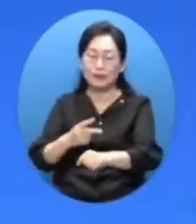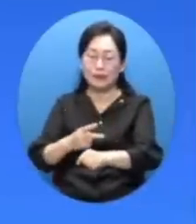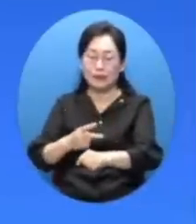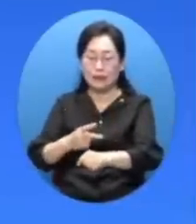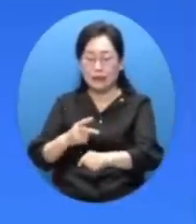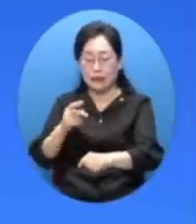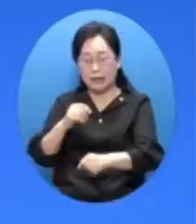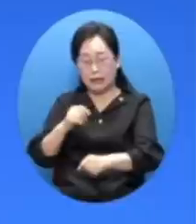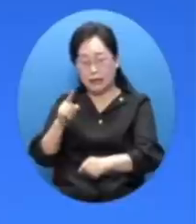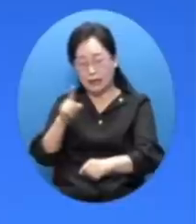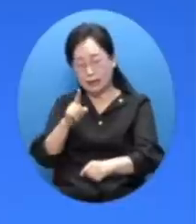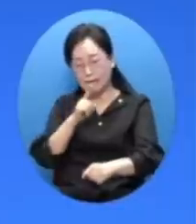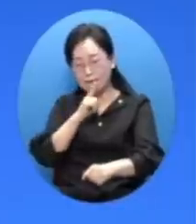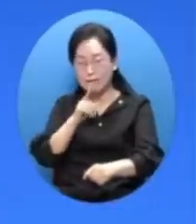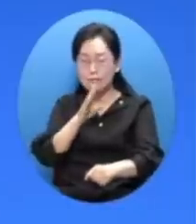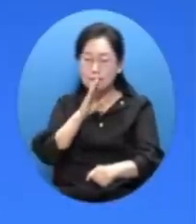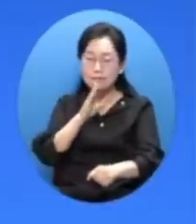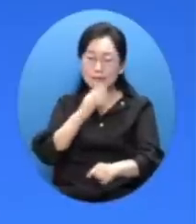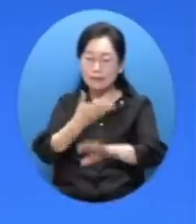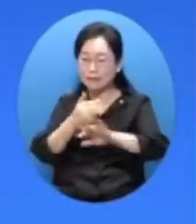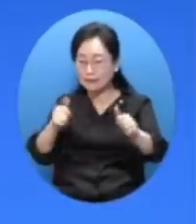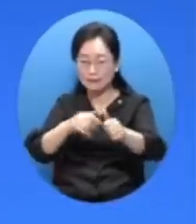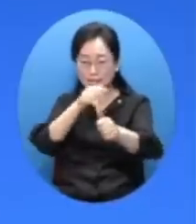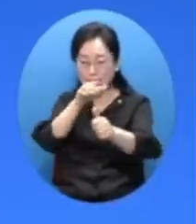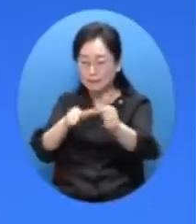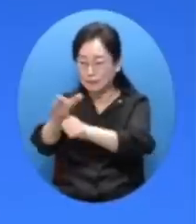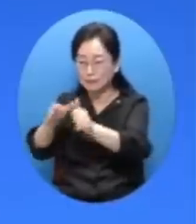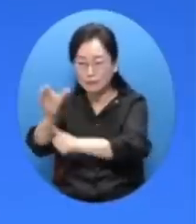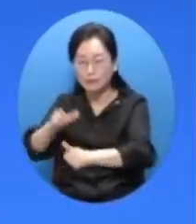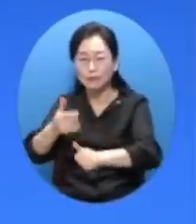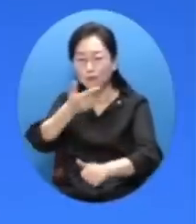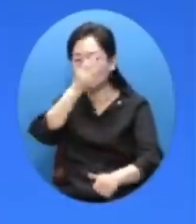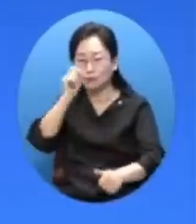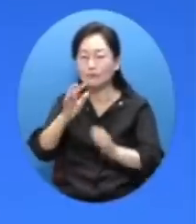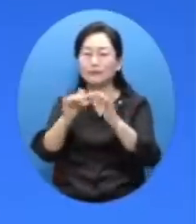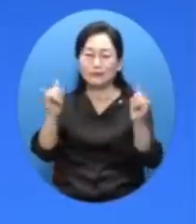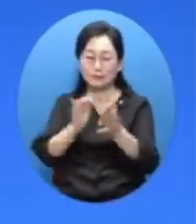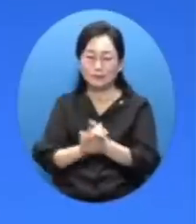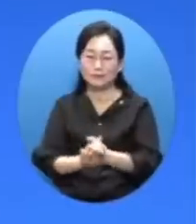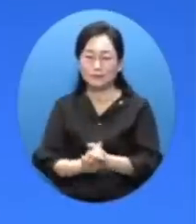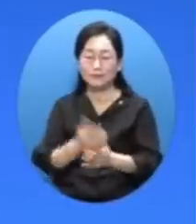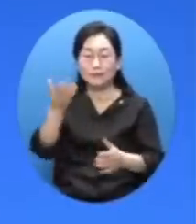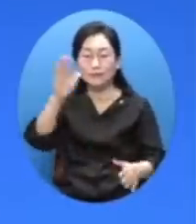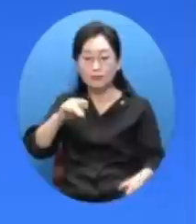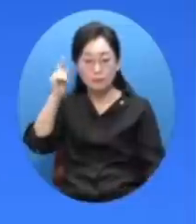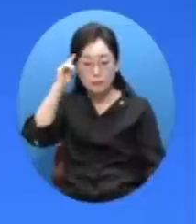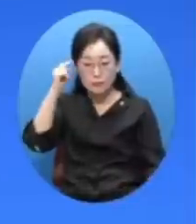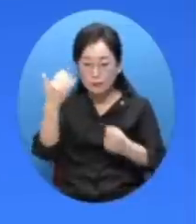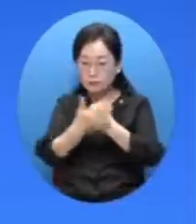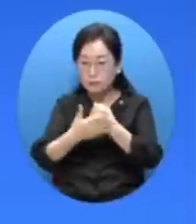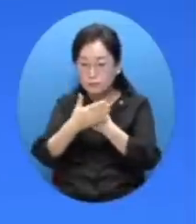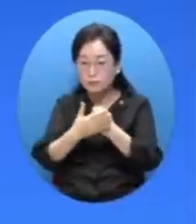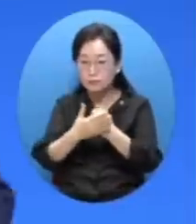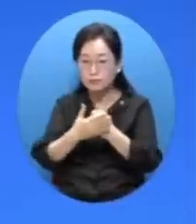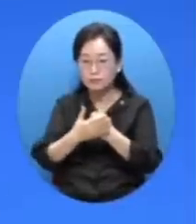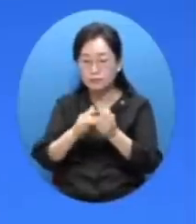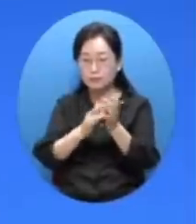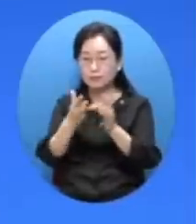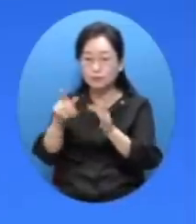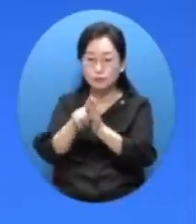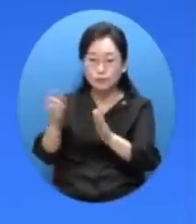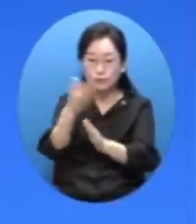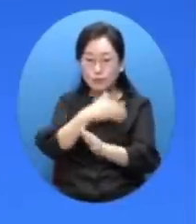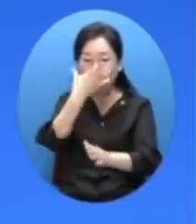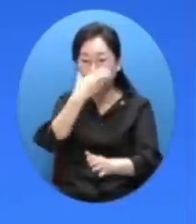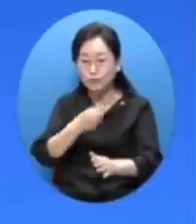좌충우돌하며 남에게 상처를 주던 그러한 부족한 존재였는데 웬일인지 웬일인지 예수 믿고 나서 아브라함의